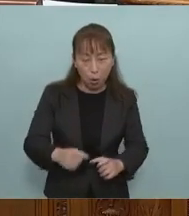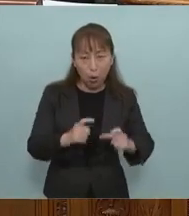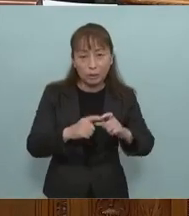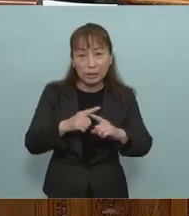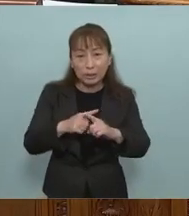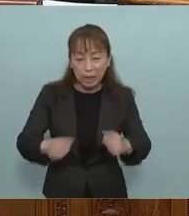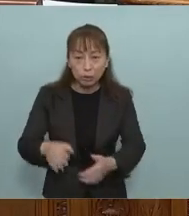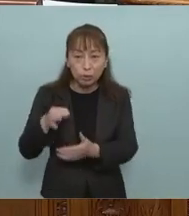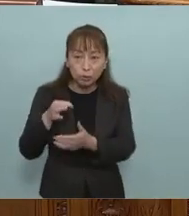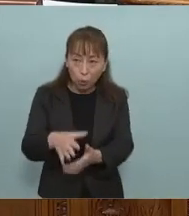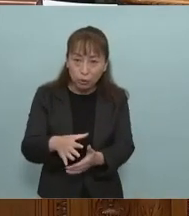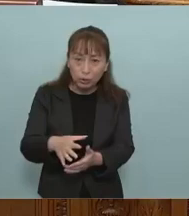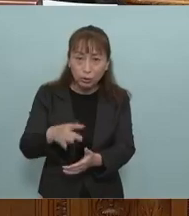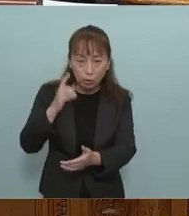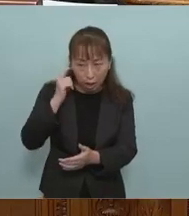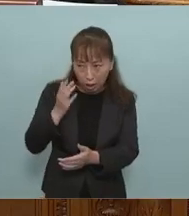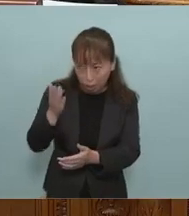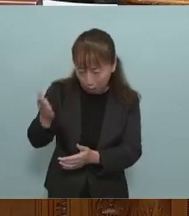求めます。